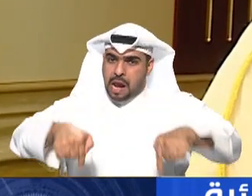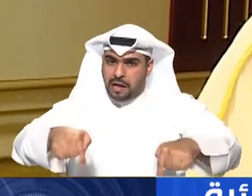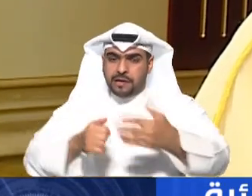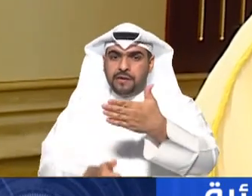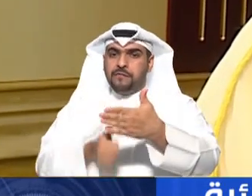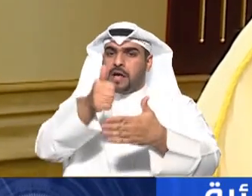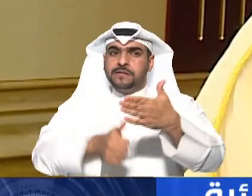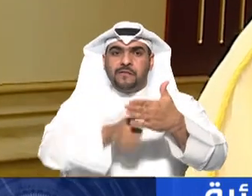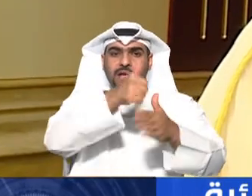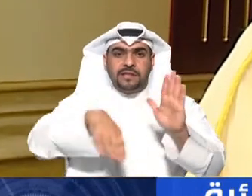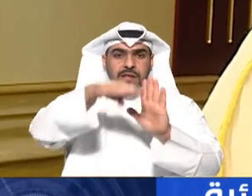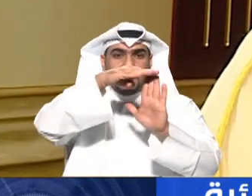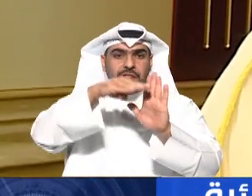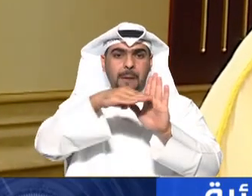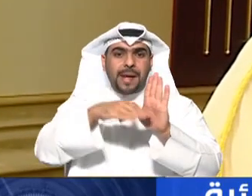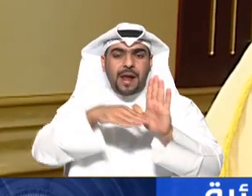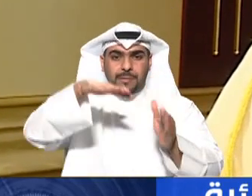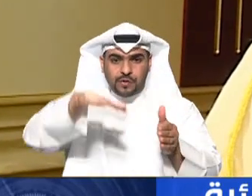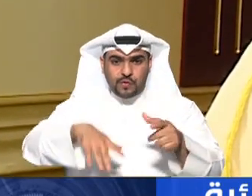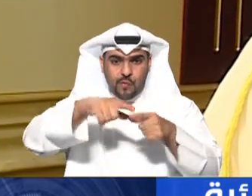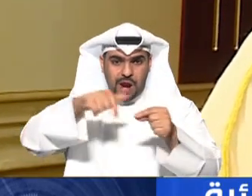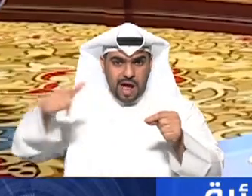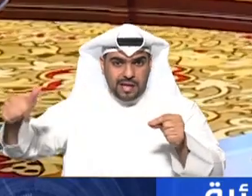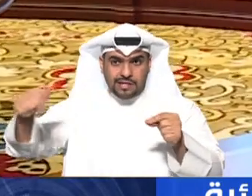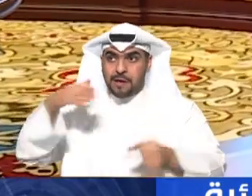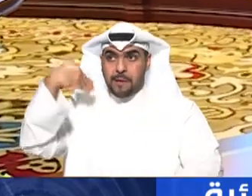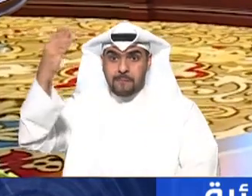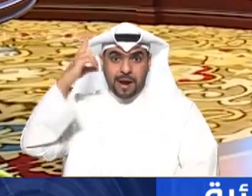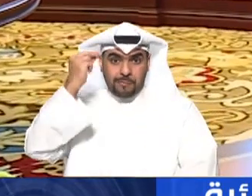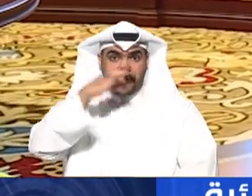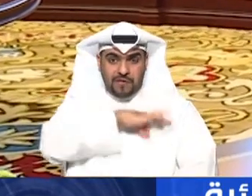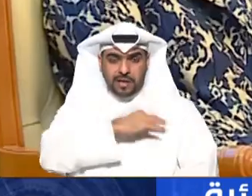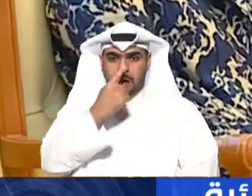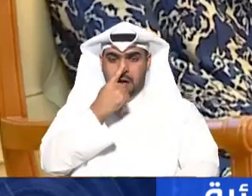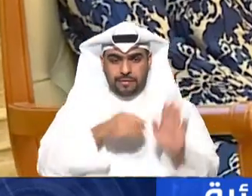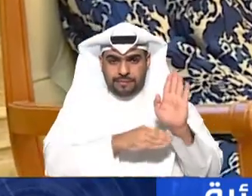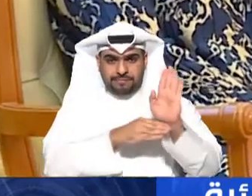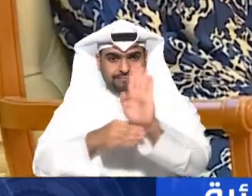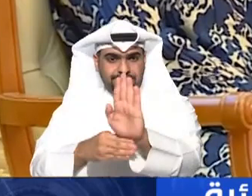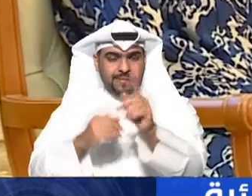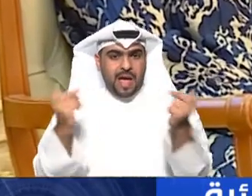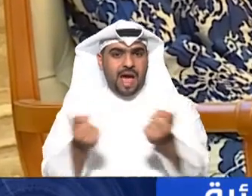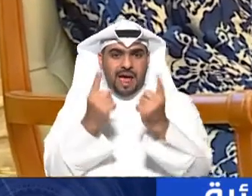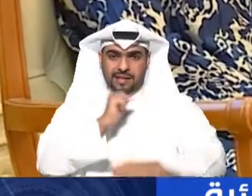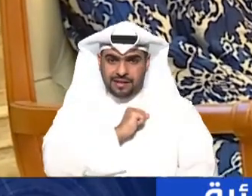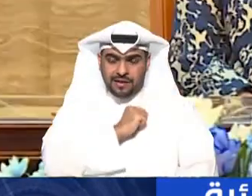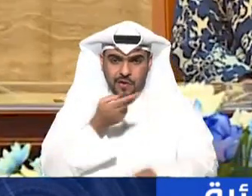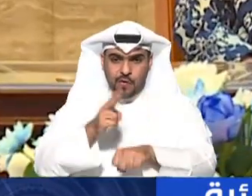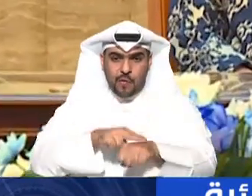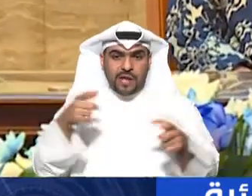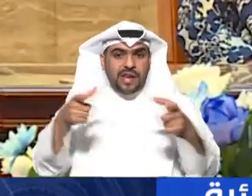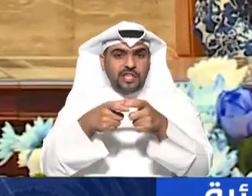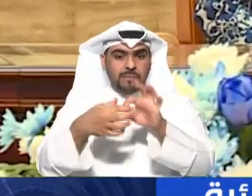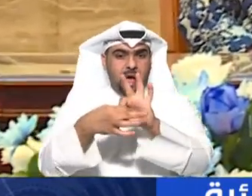ومن يرغب في رؤية التجارب الخليجية في هذا المجال. كما تم في الاجتماع تطوير أنظمة الرصد البيئي وإنشاء